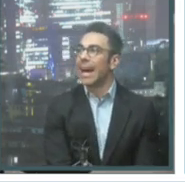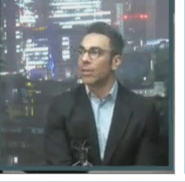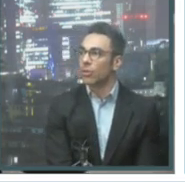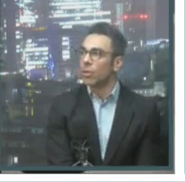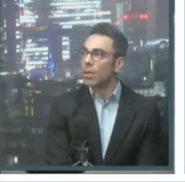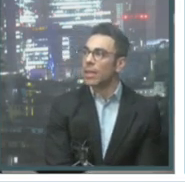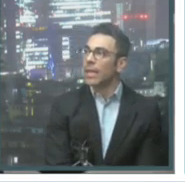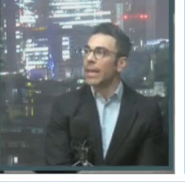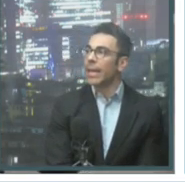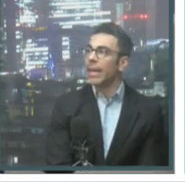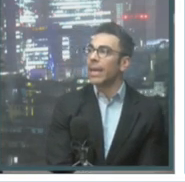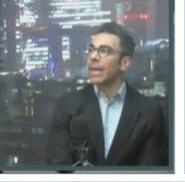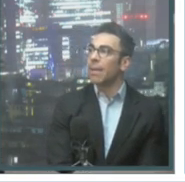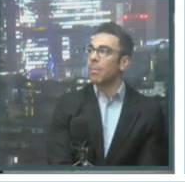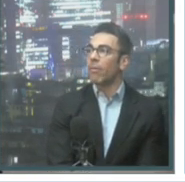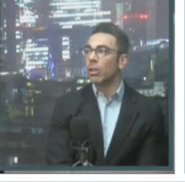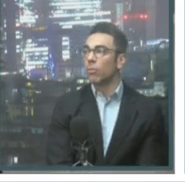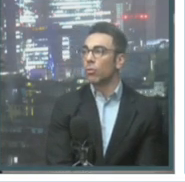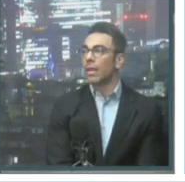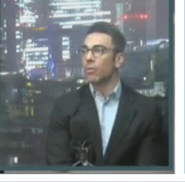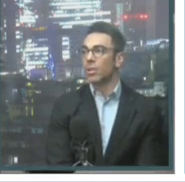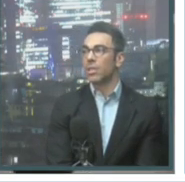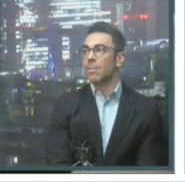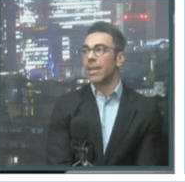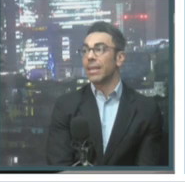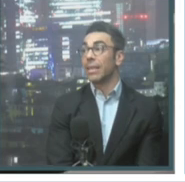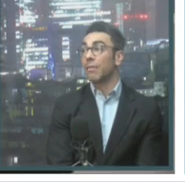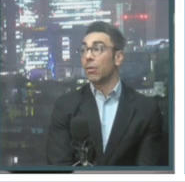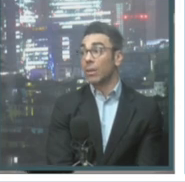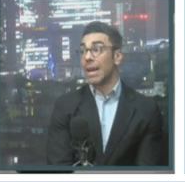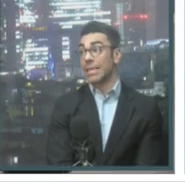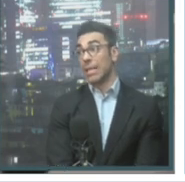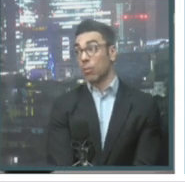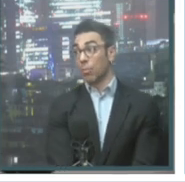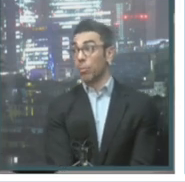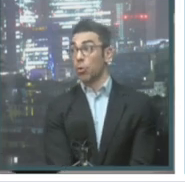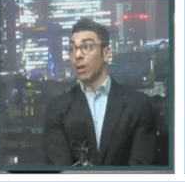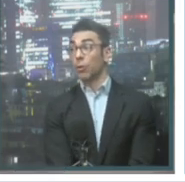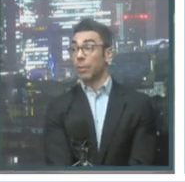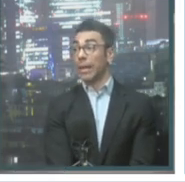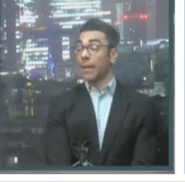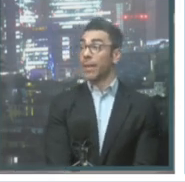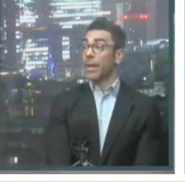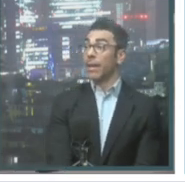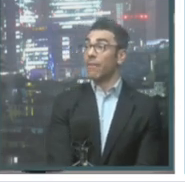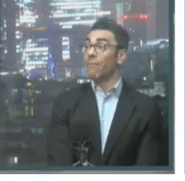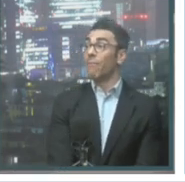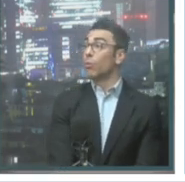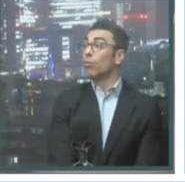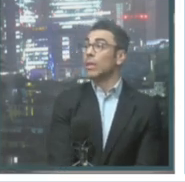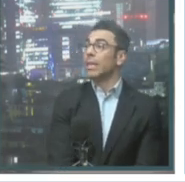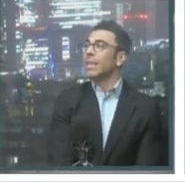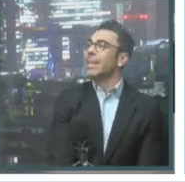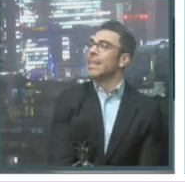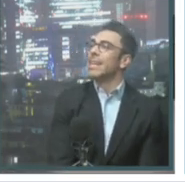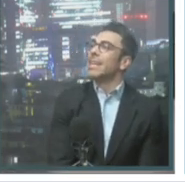del teatro è la prima volta multipla di grossissime difficoltà anzi ero proprio scioccato per che